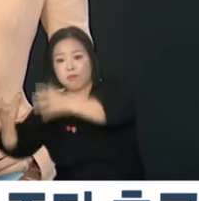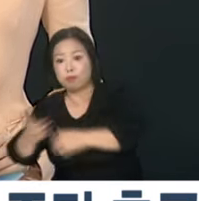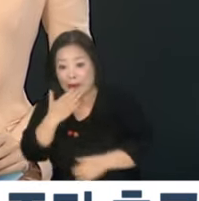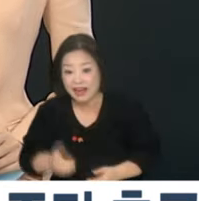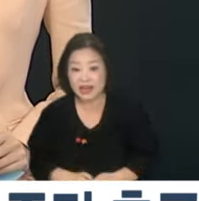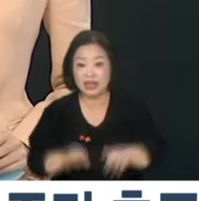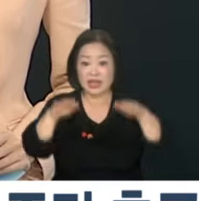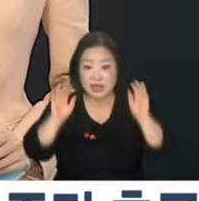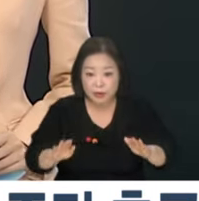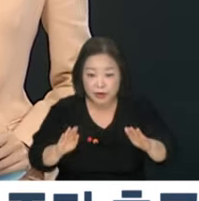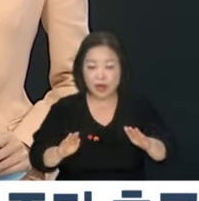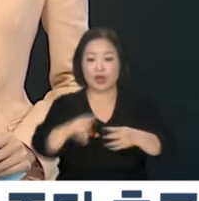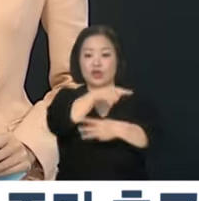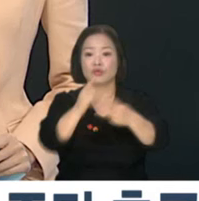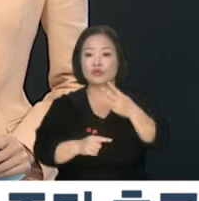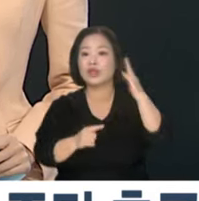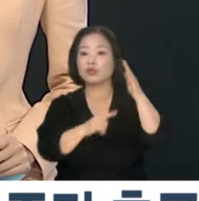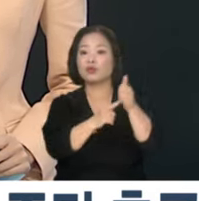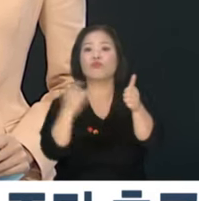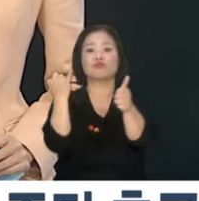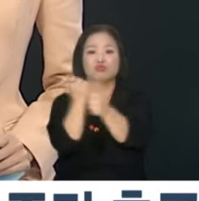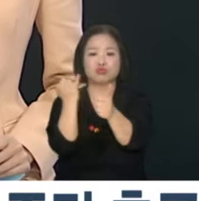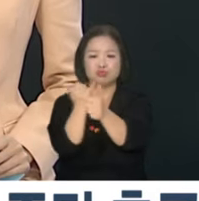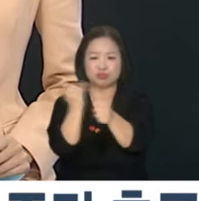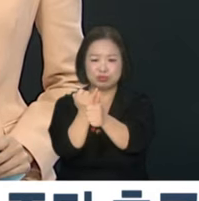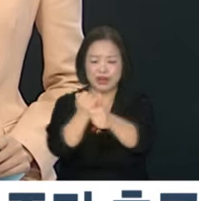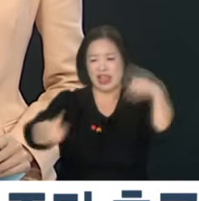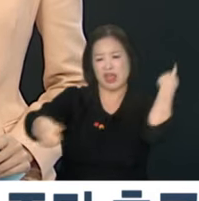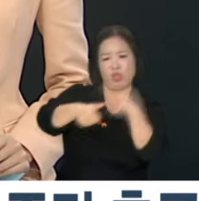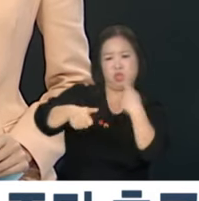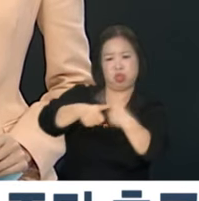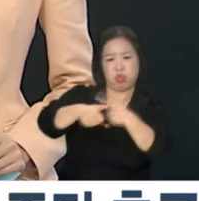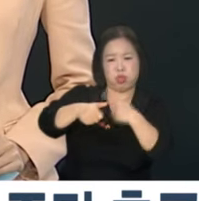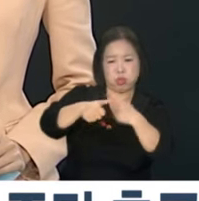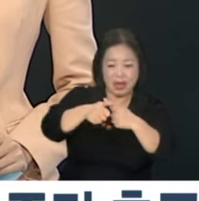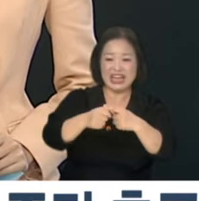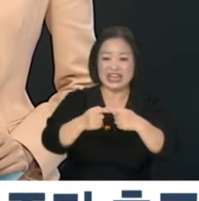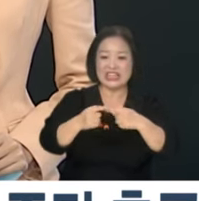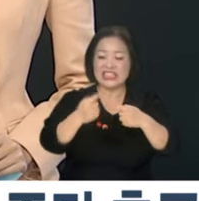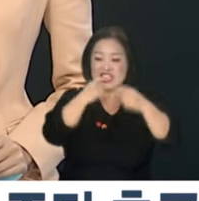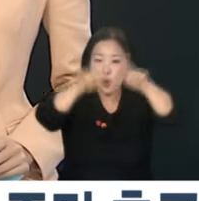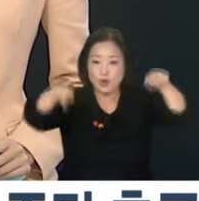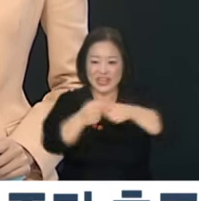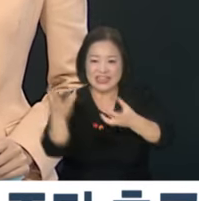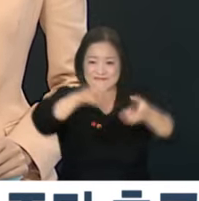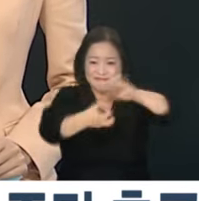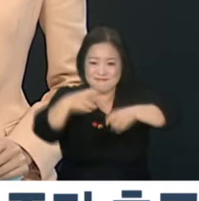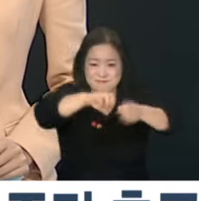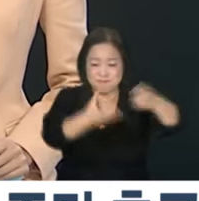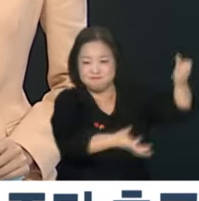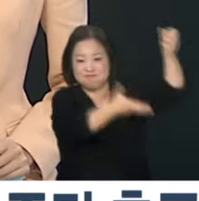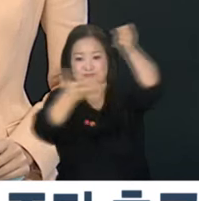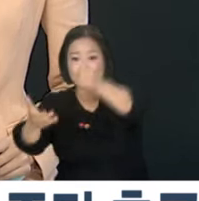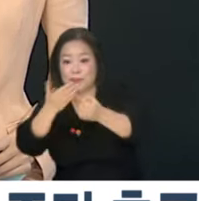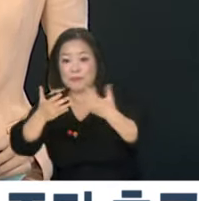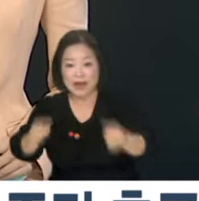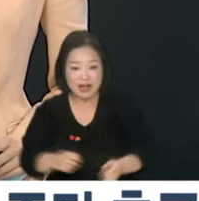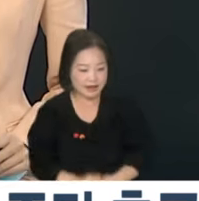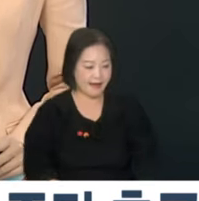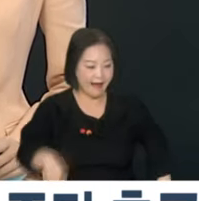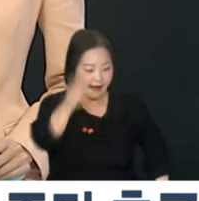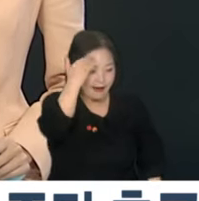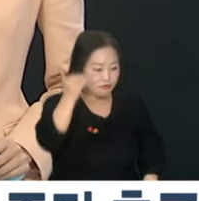이번엔 윤성일 대통령 부부를 원색적으로 비방하는 전까지 살포했다 북한을 향해 이런